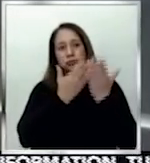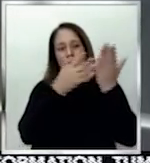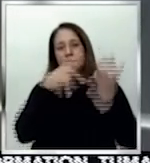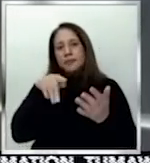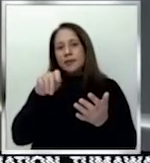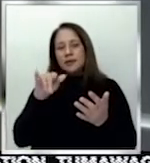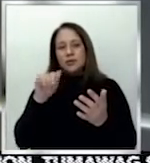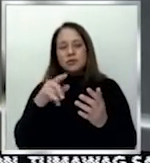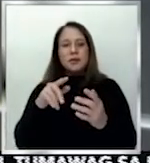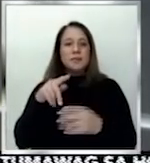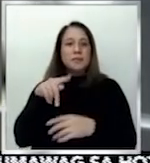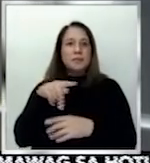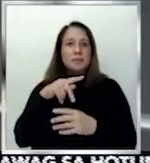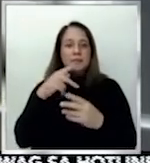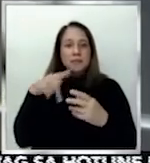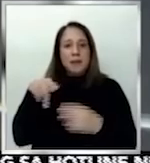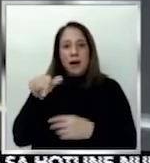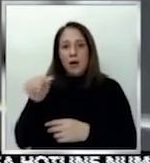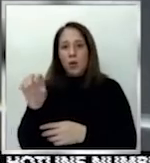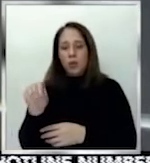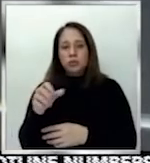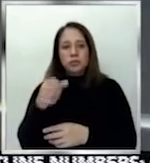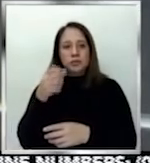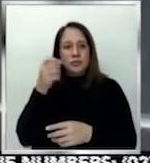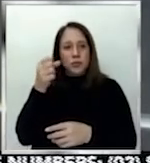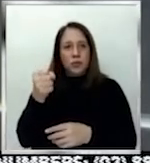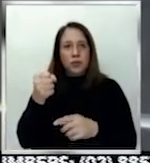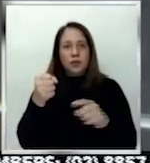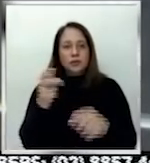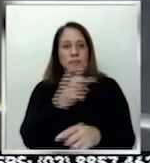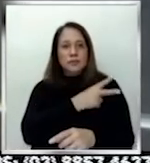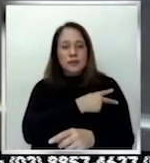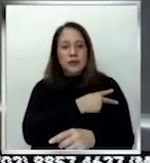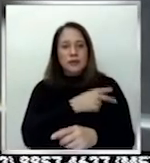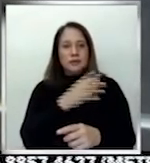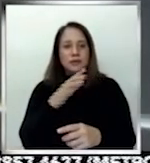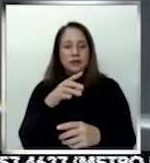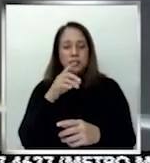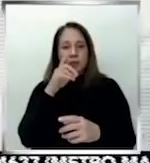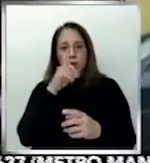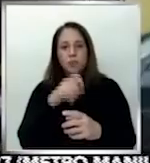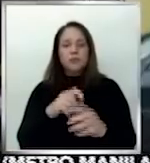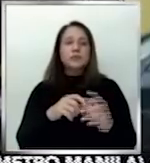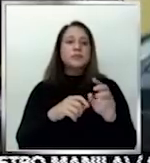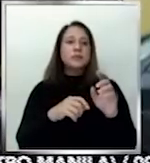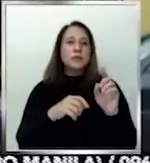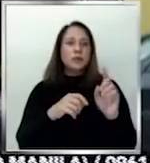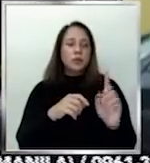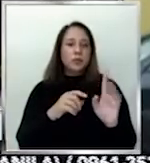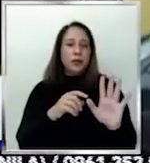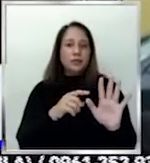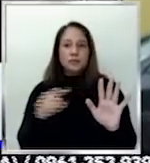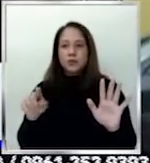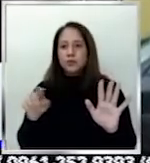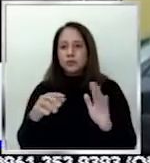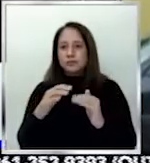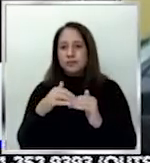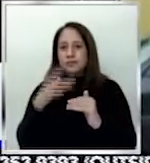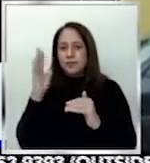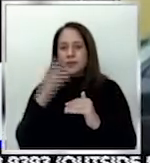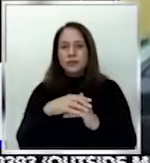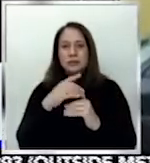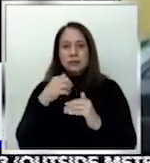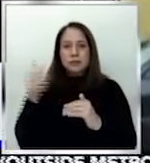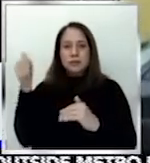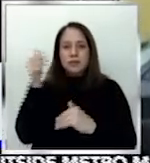Attorney's Office o PAO para ipahinto ang bakunahan ng mga batang edad 5 pataas. Sabi ni Public Attorney's Office Chief Persida